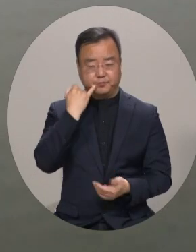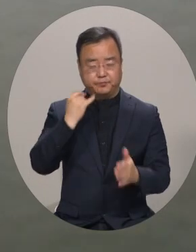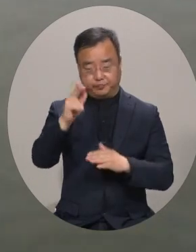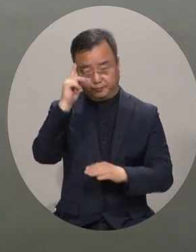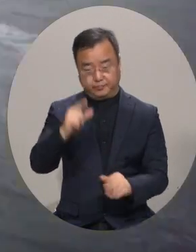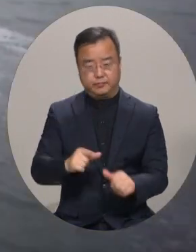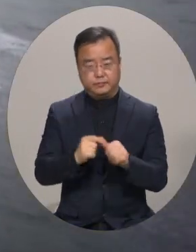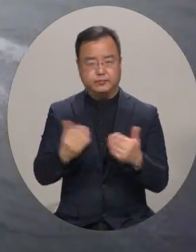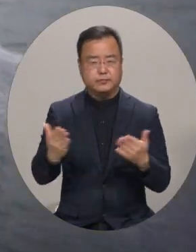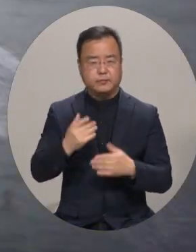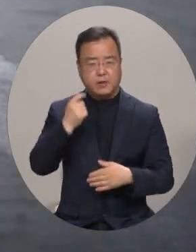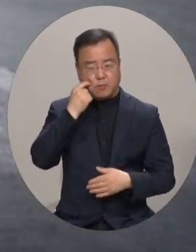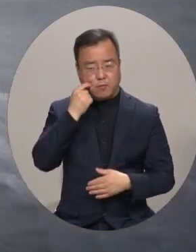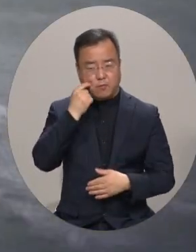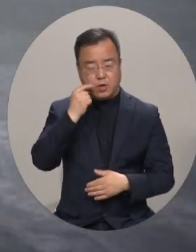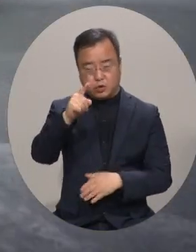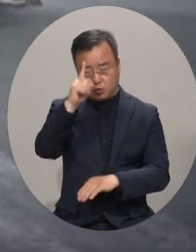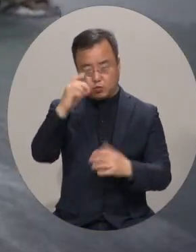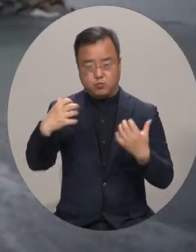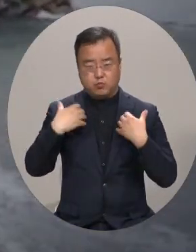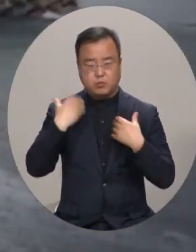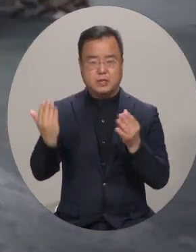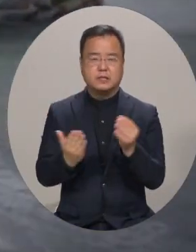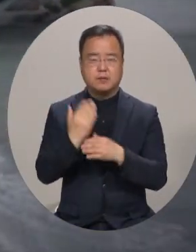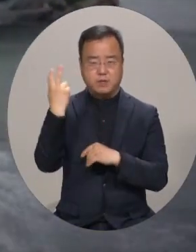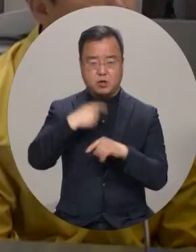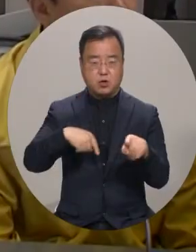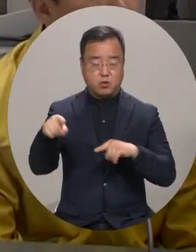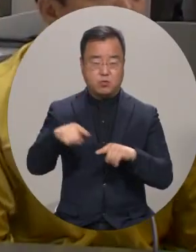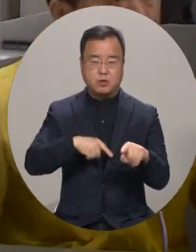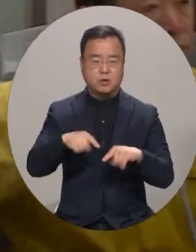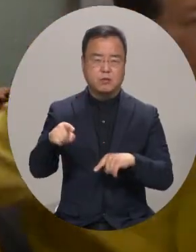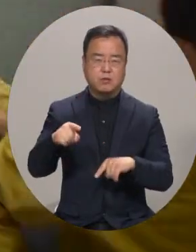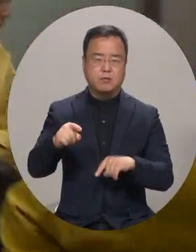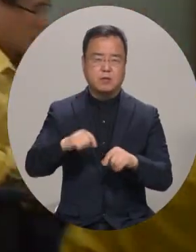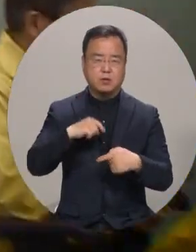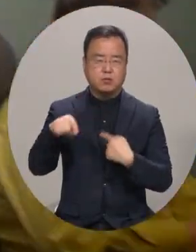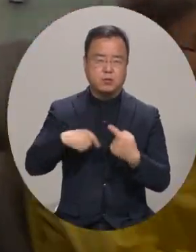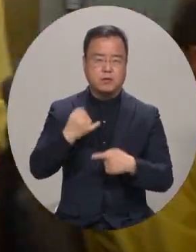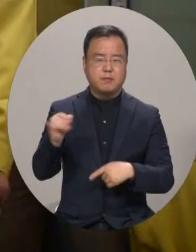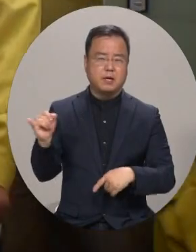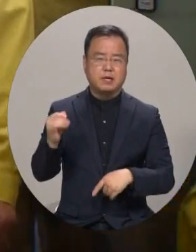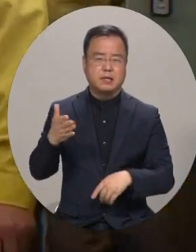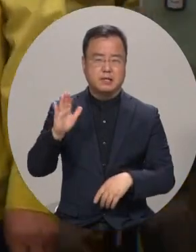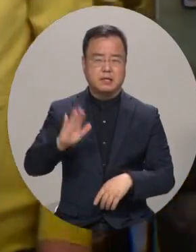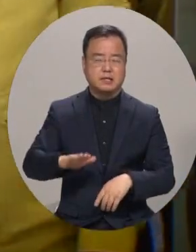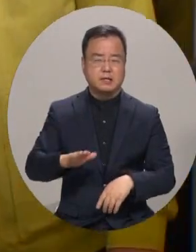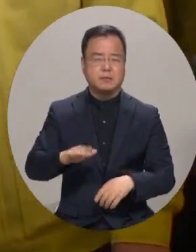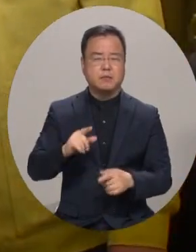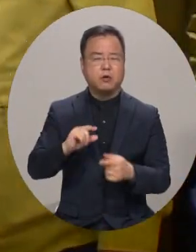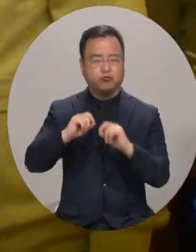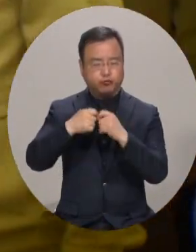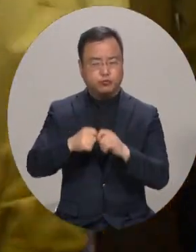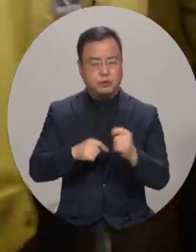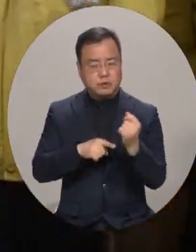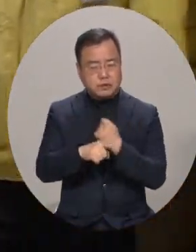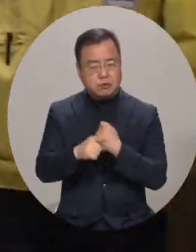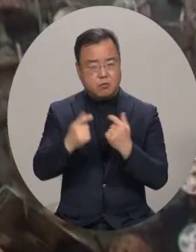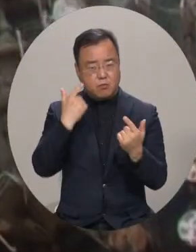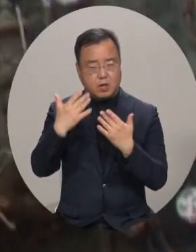않았고 정부의 재난 컨트롤 타워도 작동하지 않은 사실을 확인했지만 구체적인 원인에 다가가지는